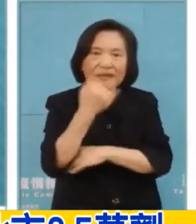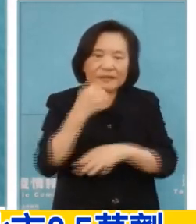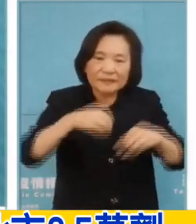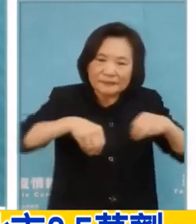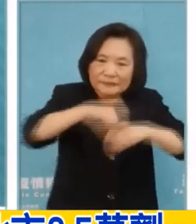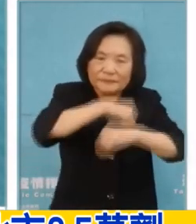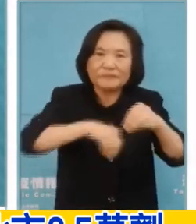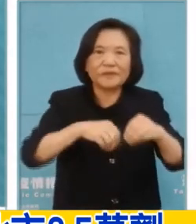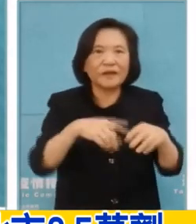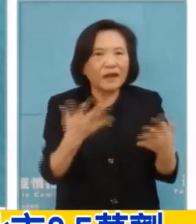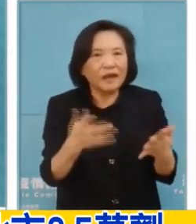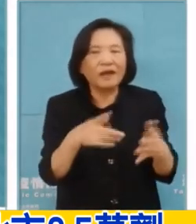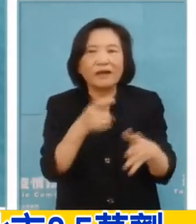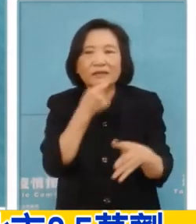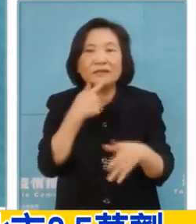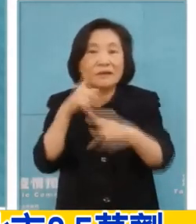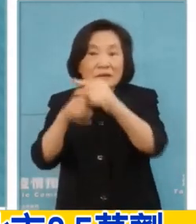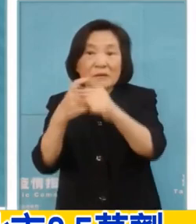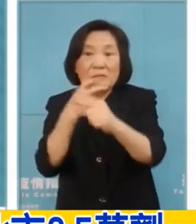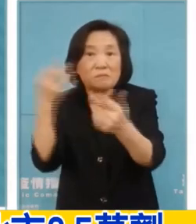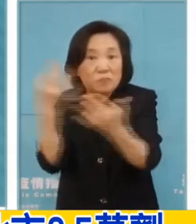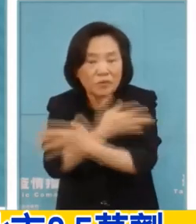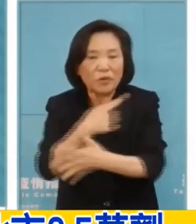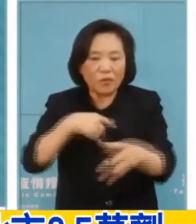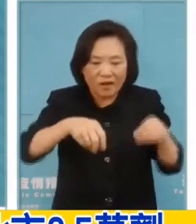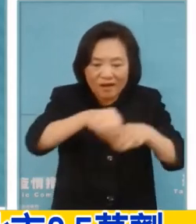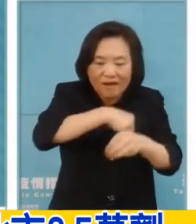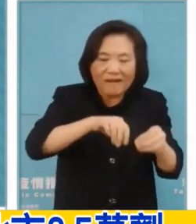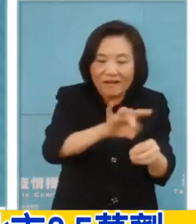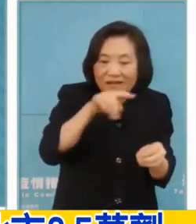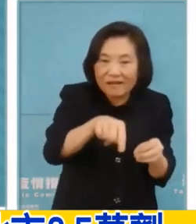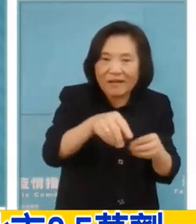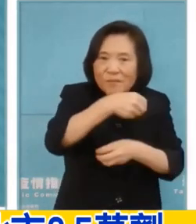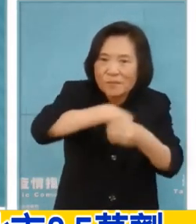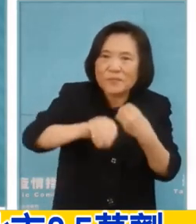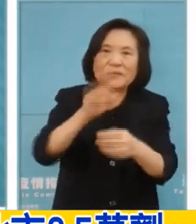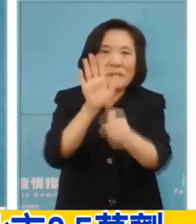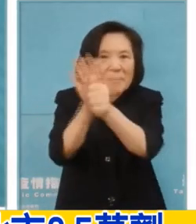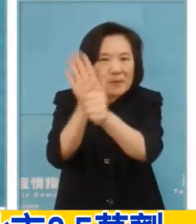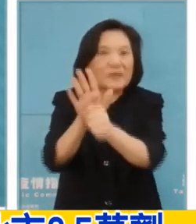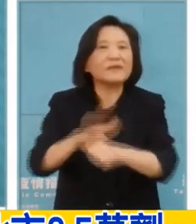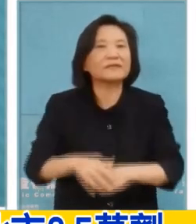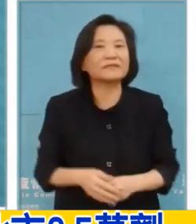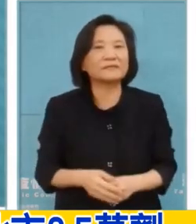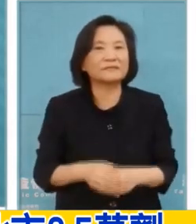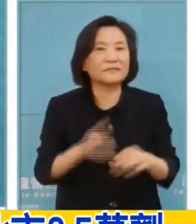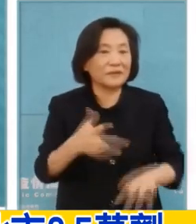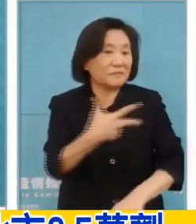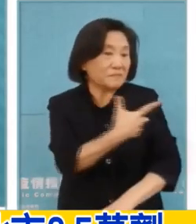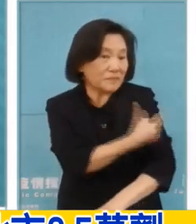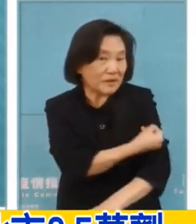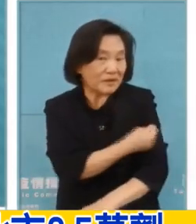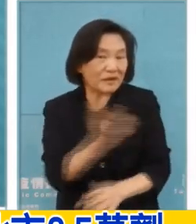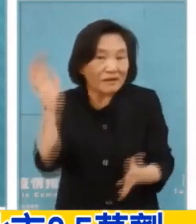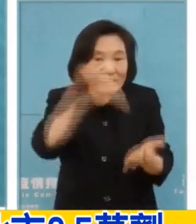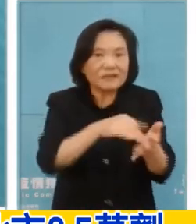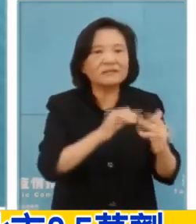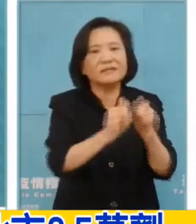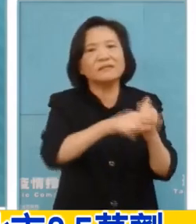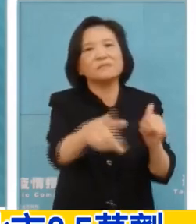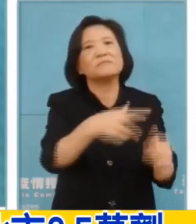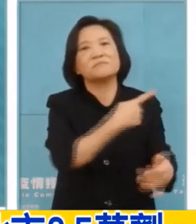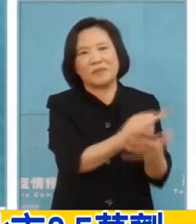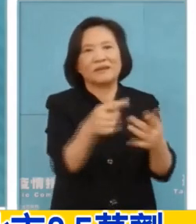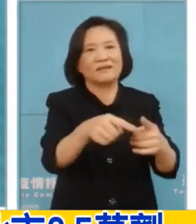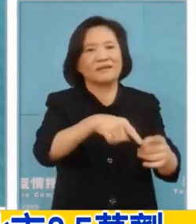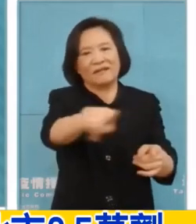补中央的规划的不足。所以我常常想说，疫苗就是最终还是打在市民的身